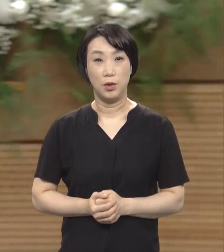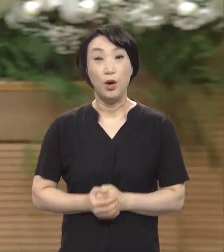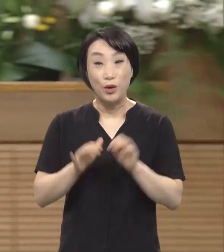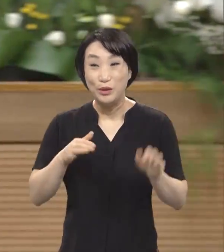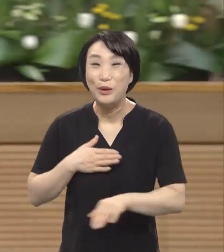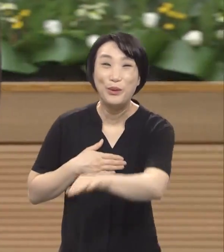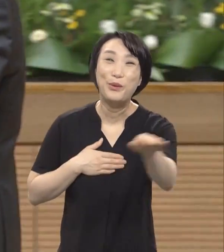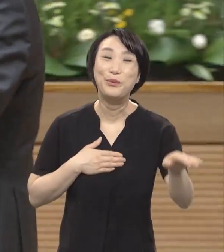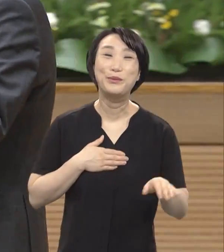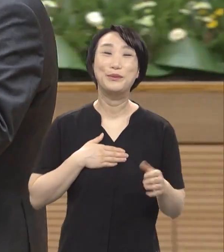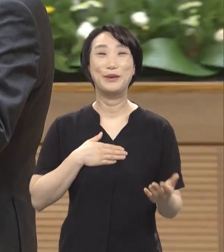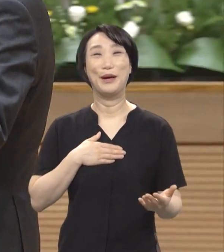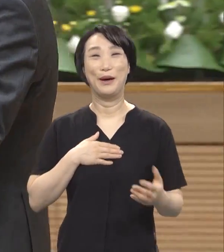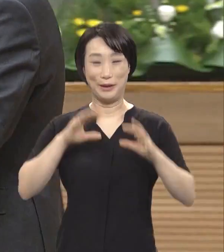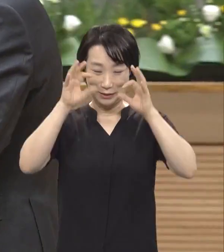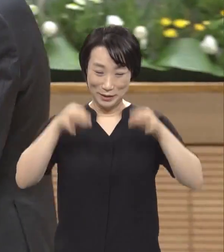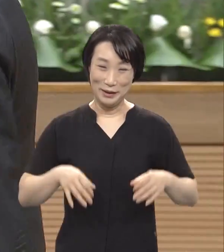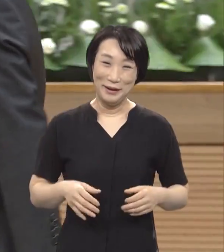그런데 우리가 어떻게